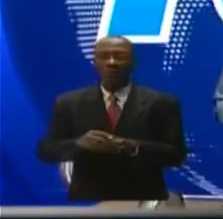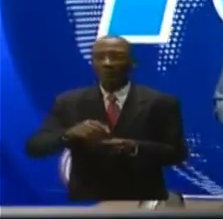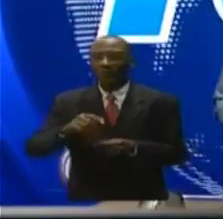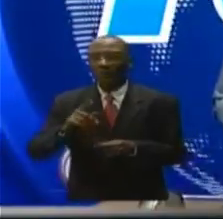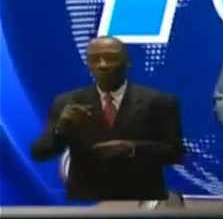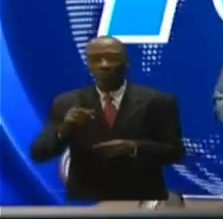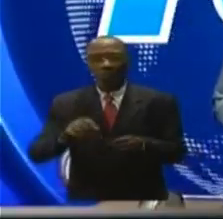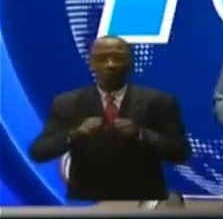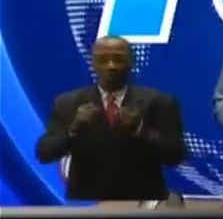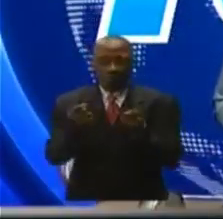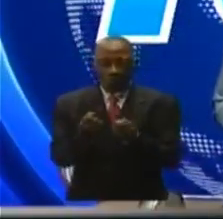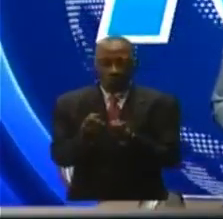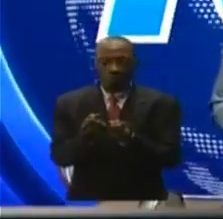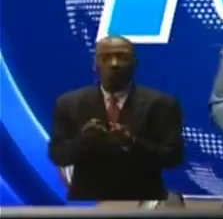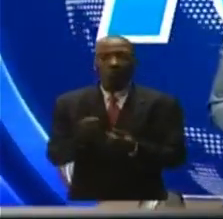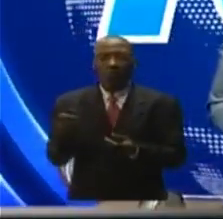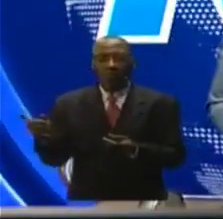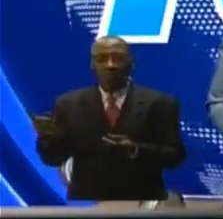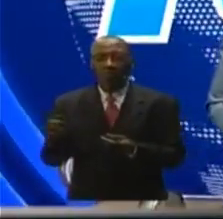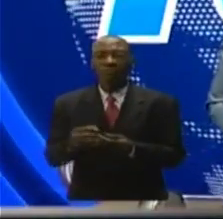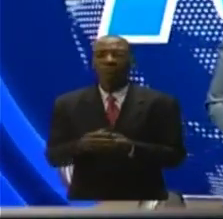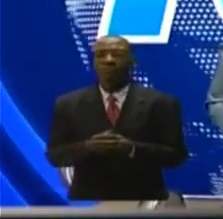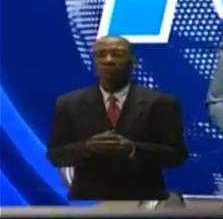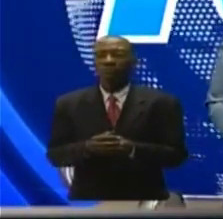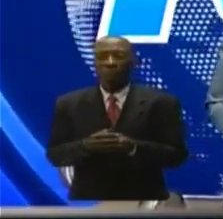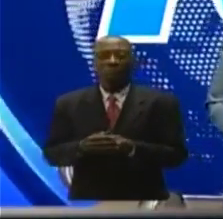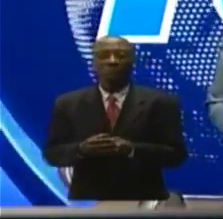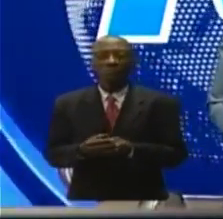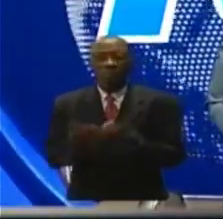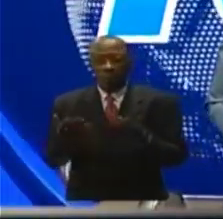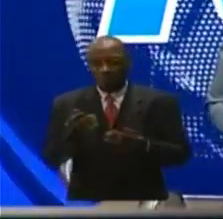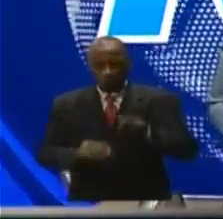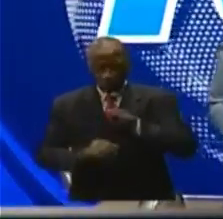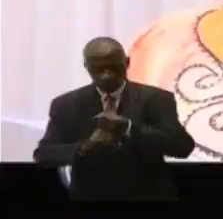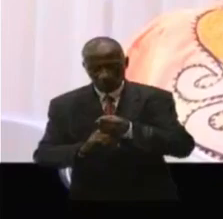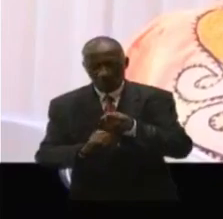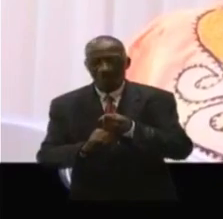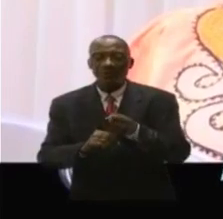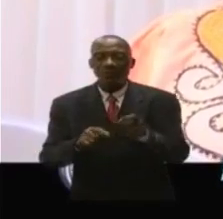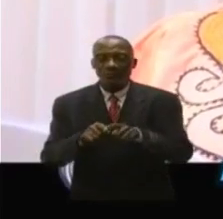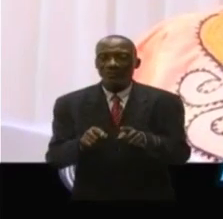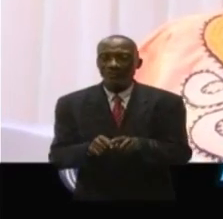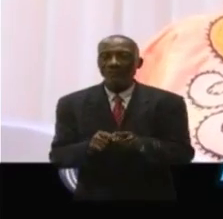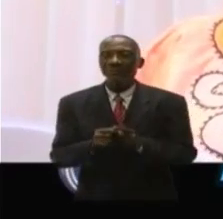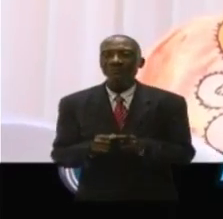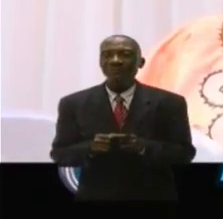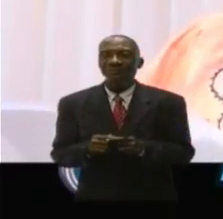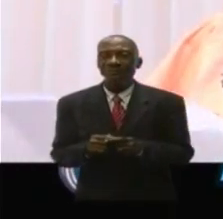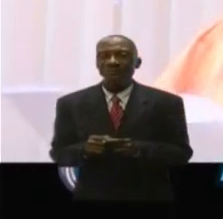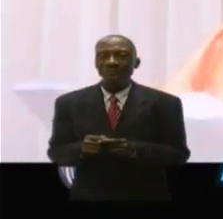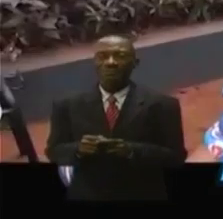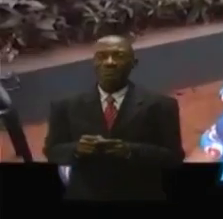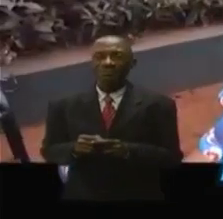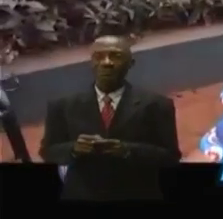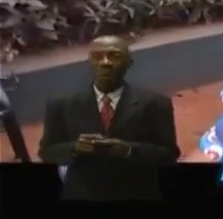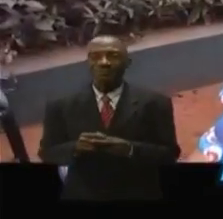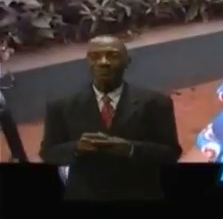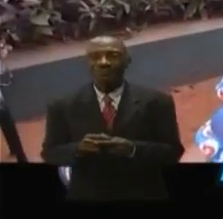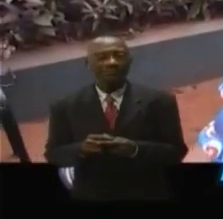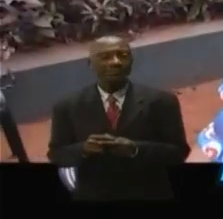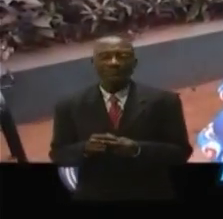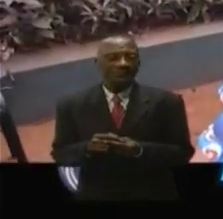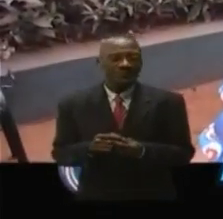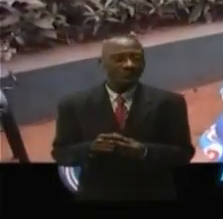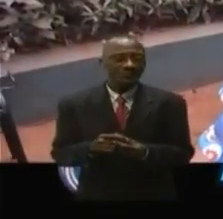contre, plaide pour des réponses urgentes contre cette situation. Le mariage précoce est